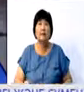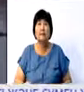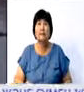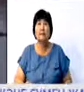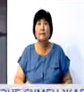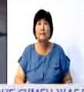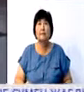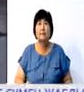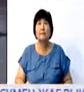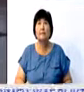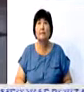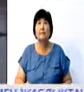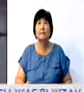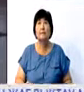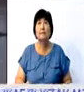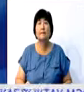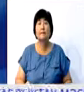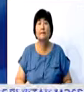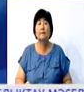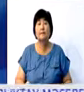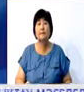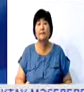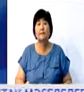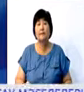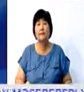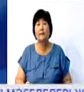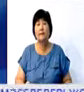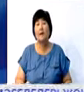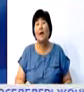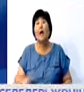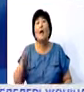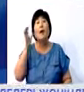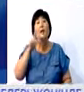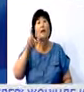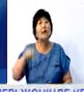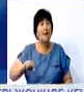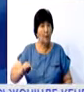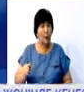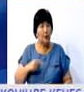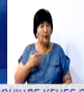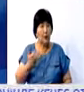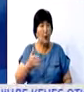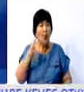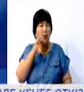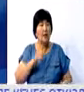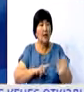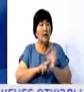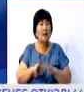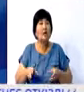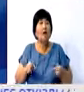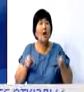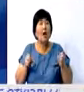Абаев, Төрехан Қожахметов, Қызылорда телеарнасы. Ит адамның досы дейміз ау, бірақ сол иттен келетін